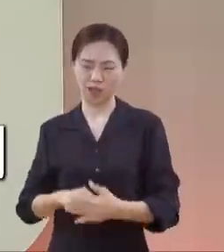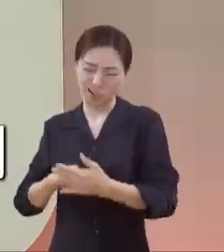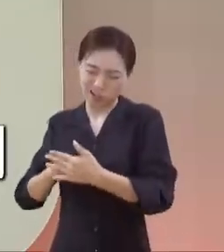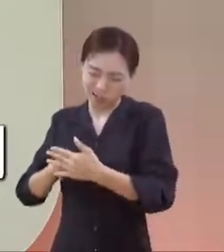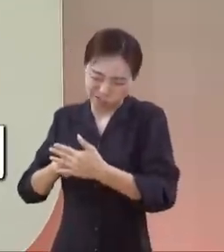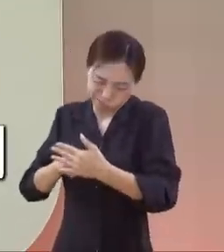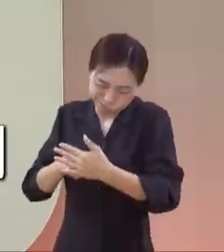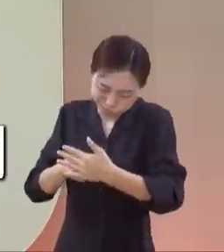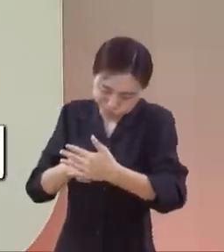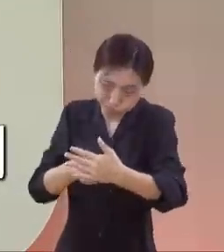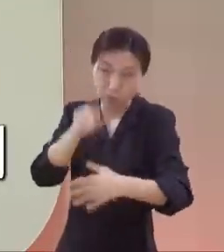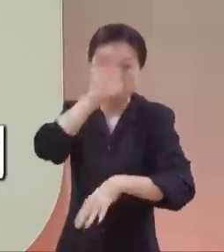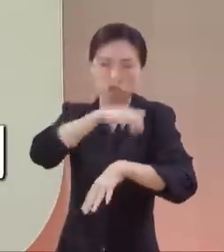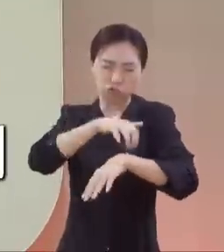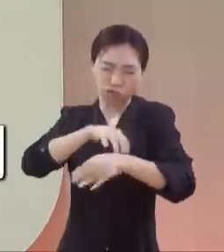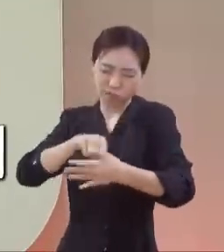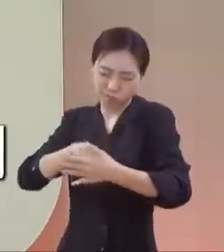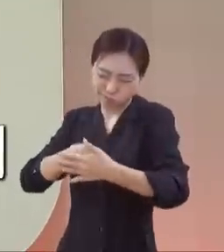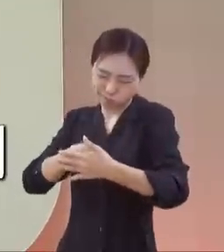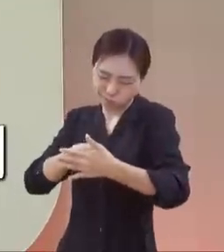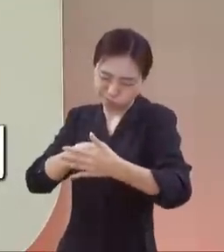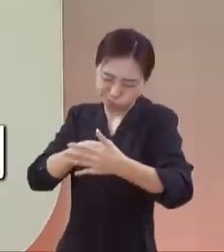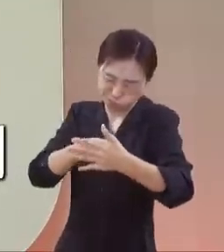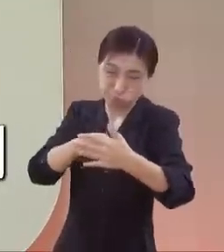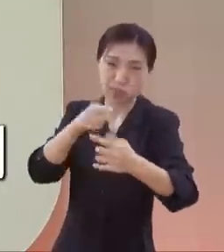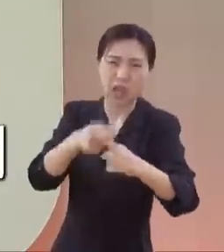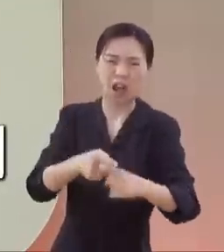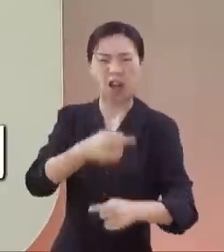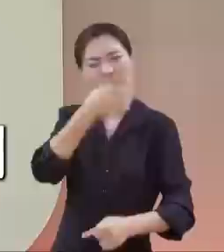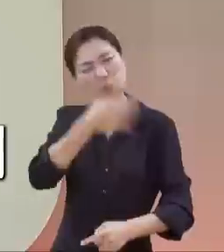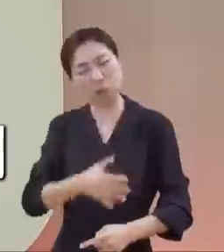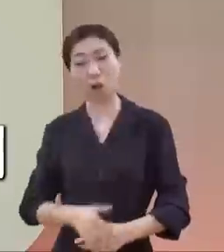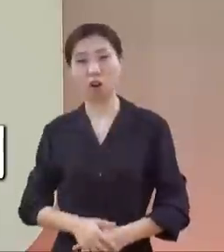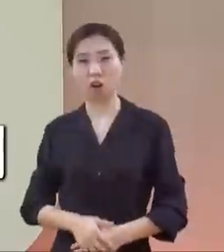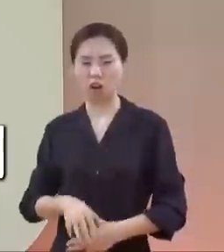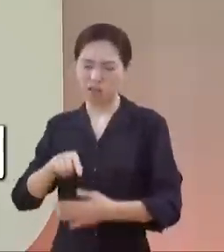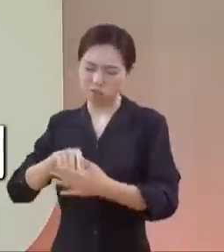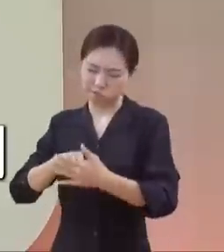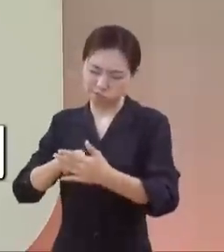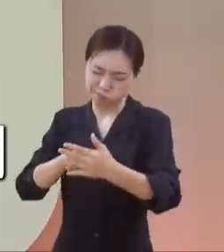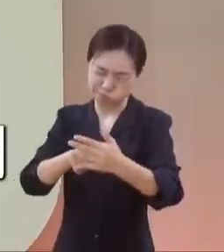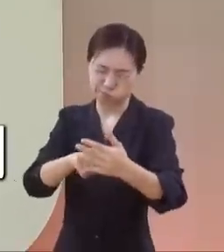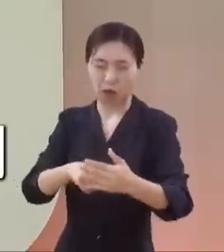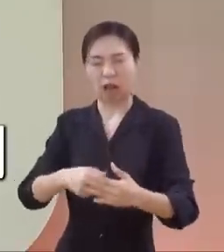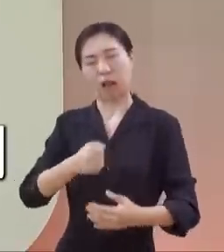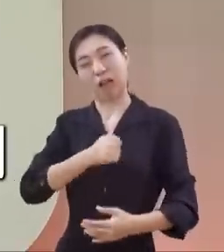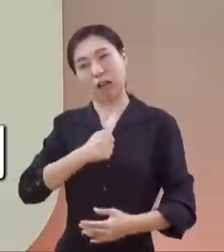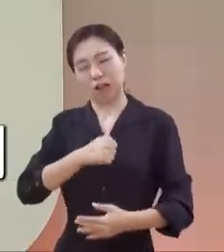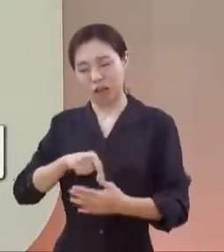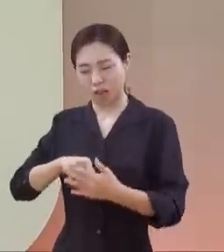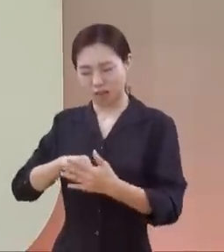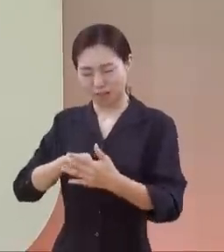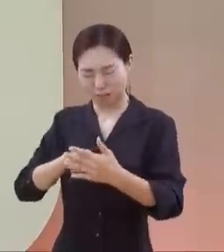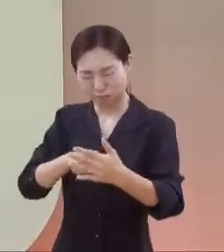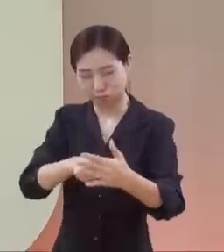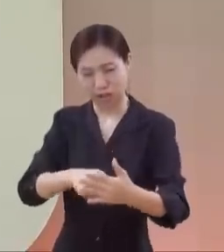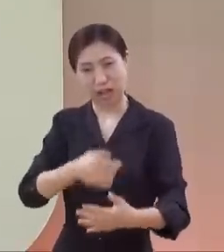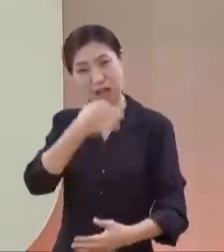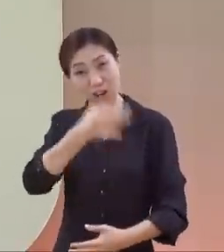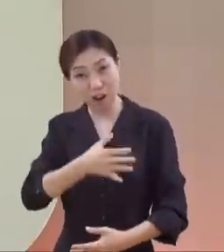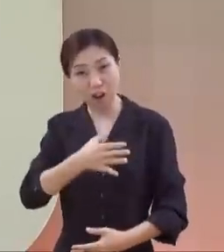괴롭거나 답답한 일이 있지 않습니까 그때가 내가 온전히 부처님께 의지할 때이고